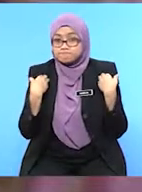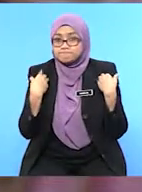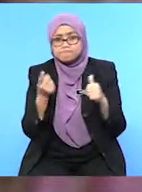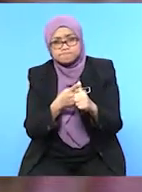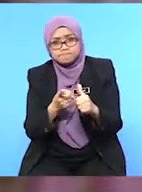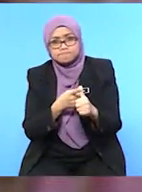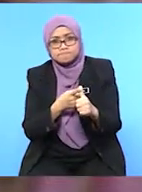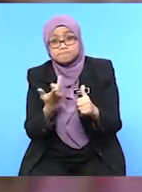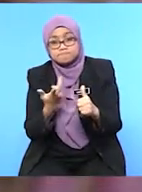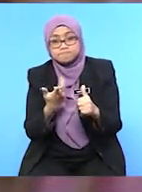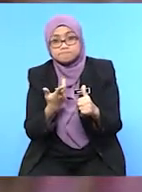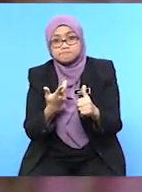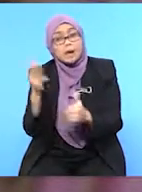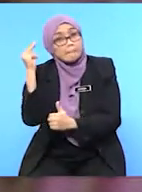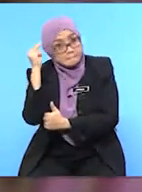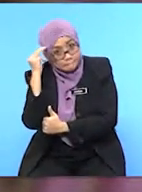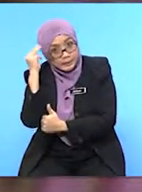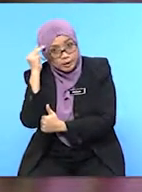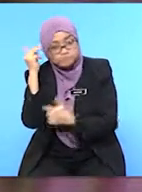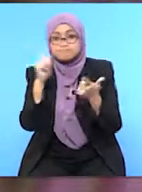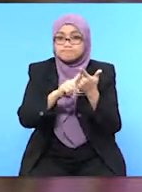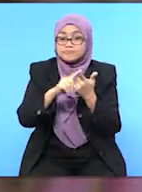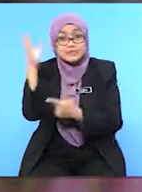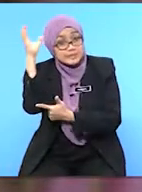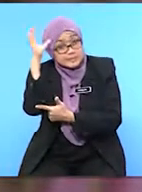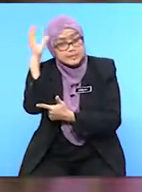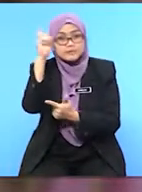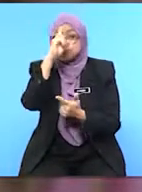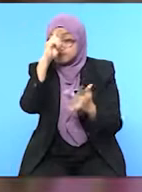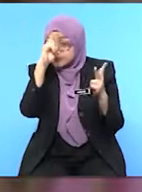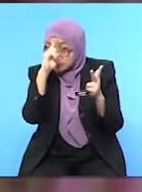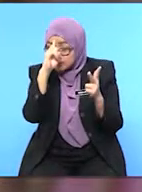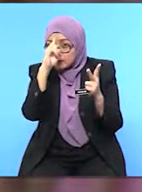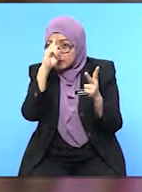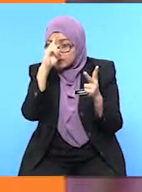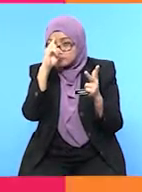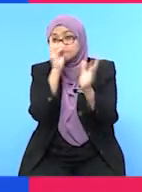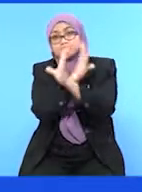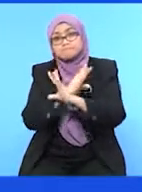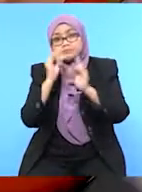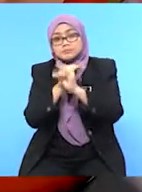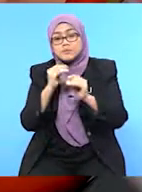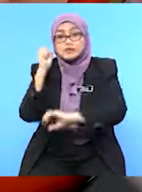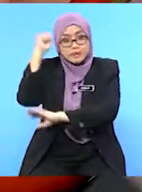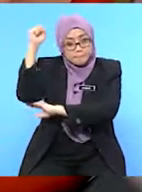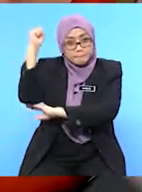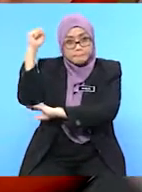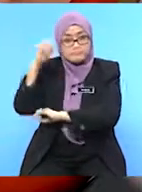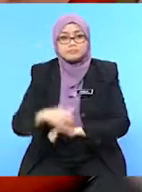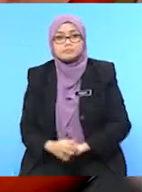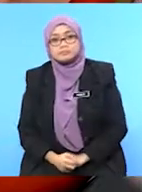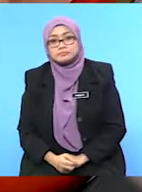masa Gaiya kaum nayu Cina India dan Bumiputra di Sabah dan Serawak B berdasarkan